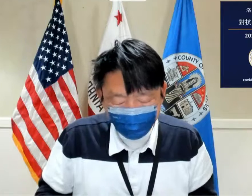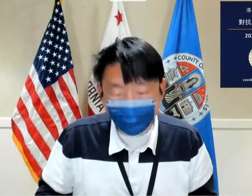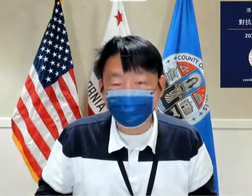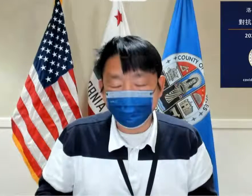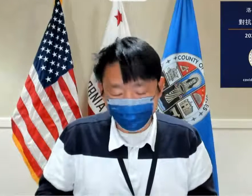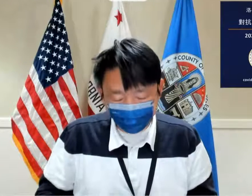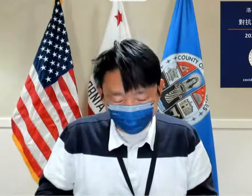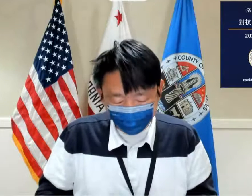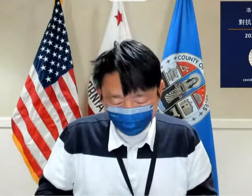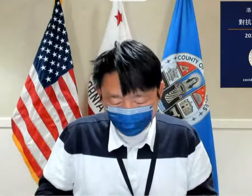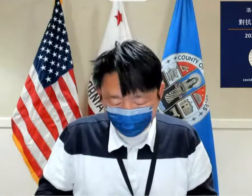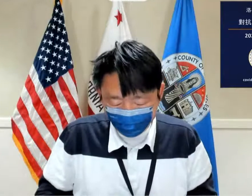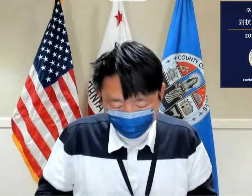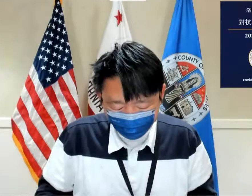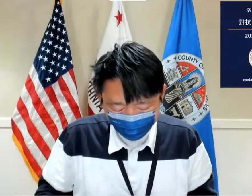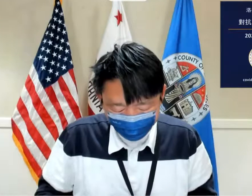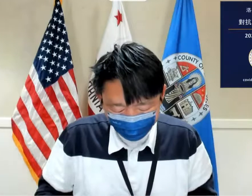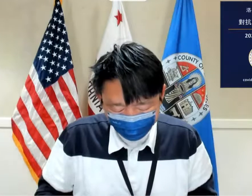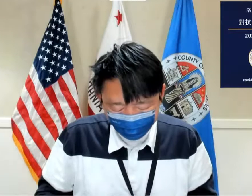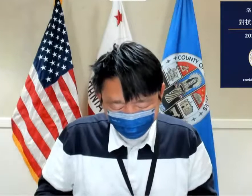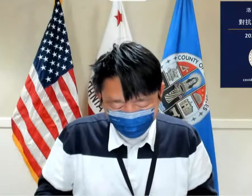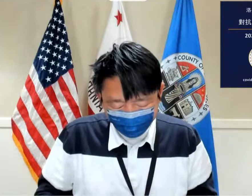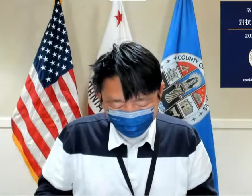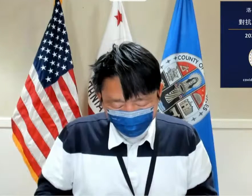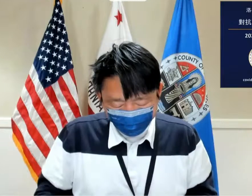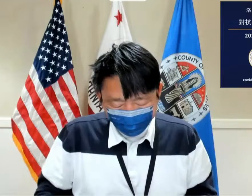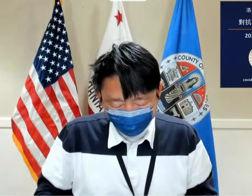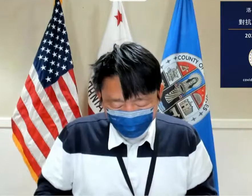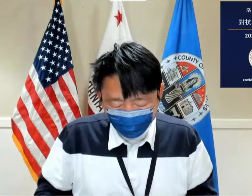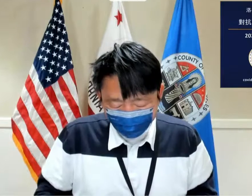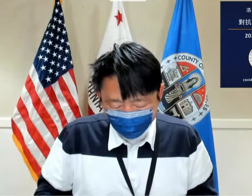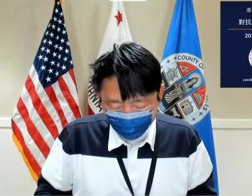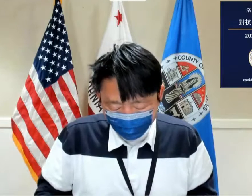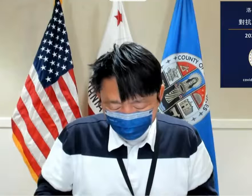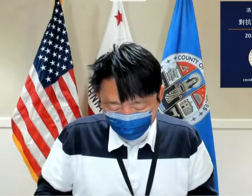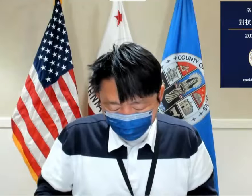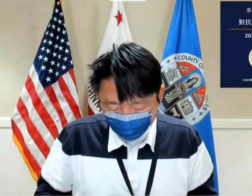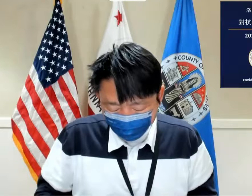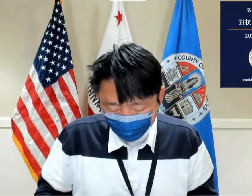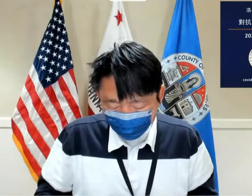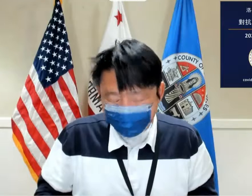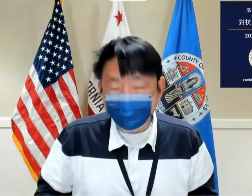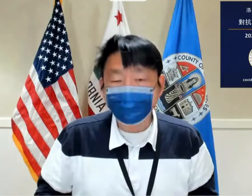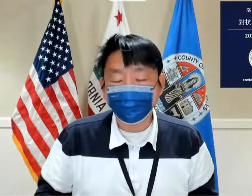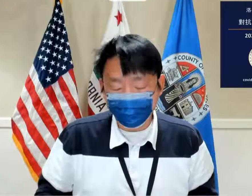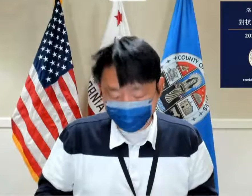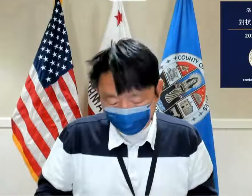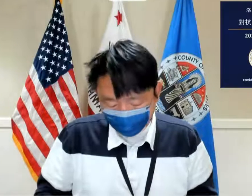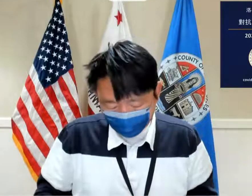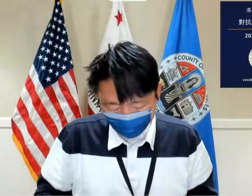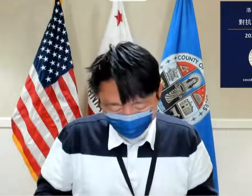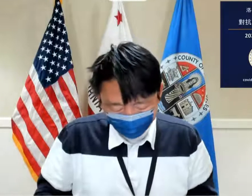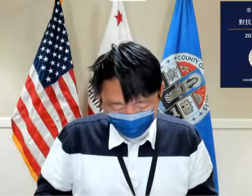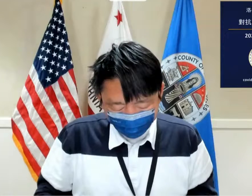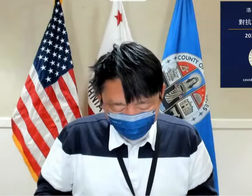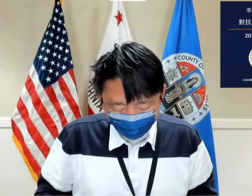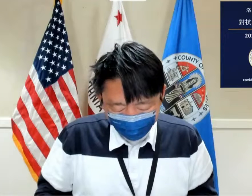提供的接种点接种疫苗。我们知道，上周末春天正式